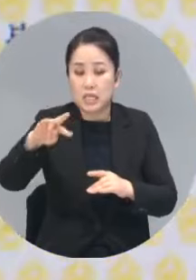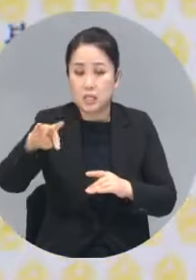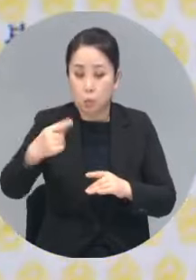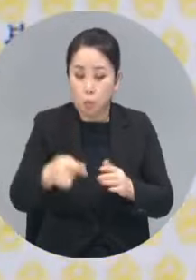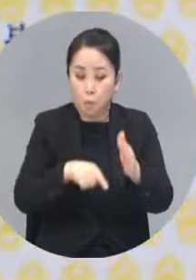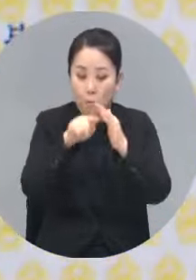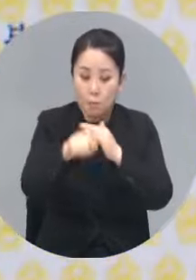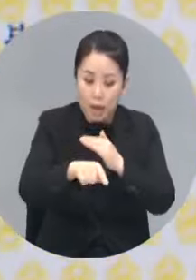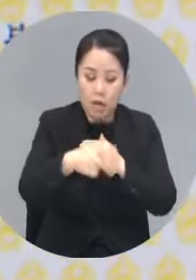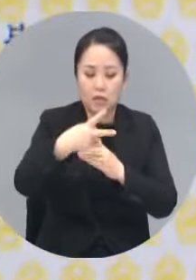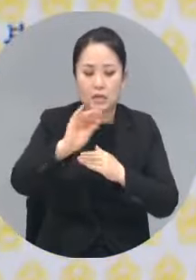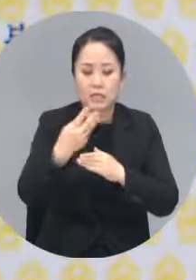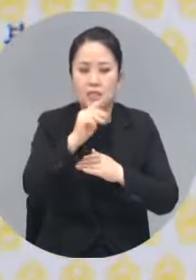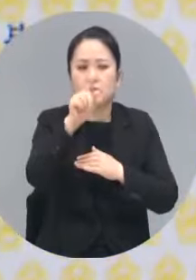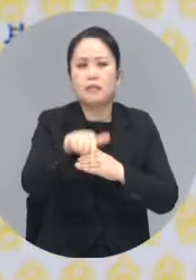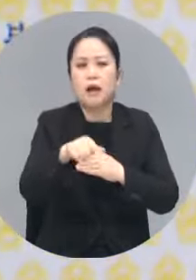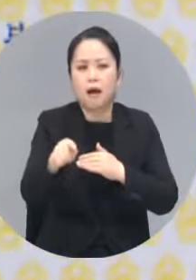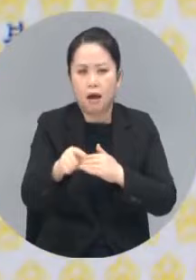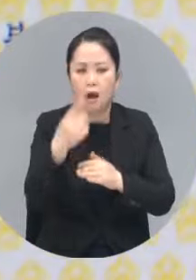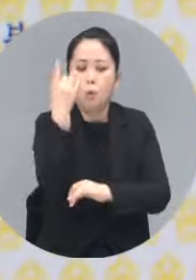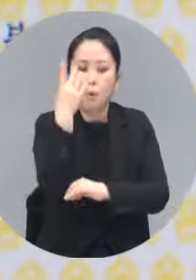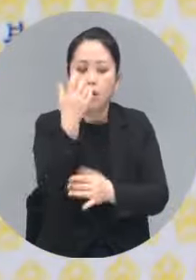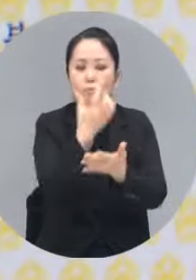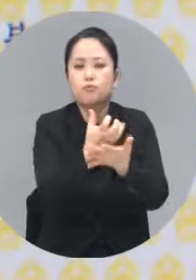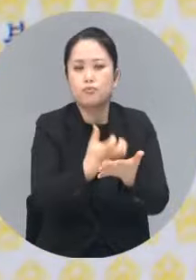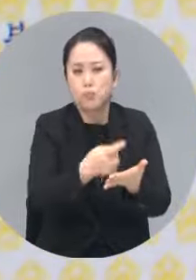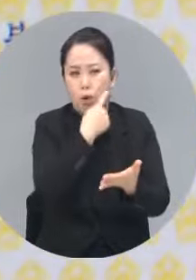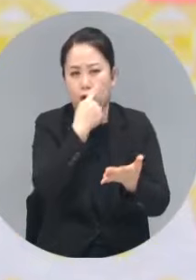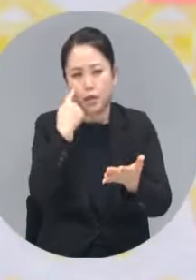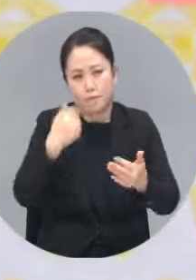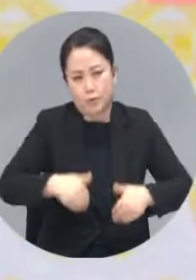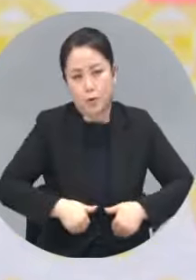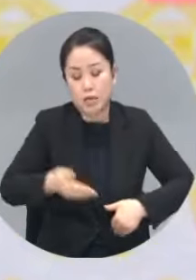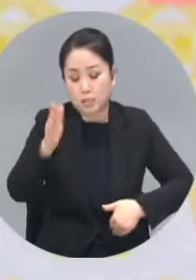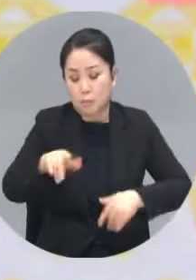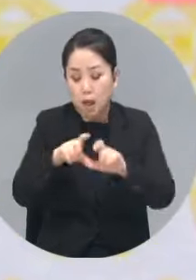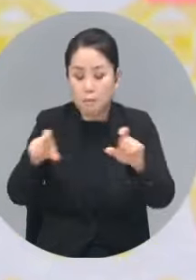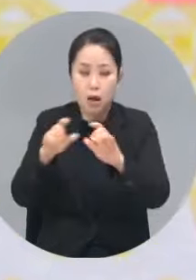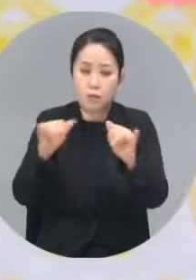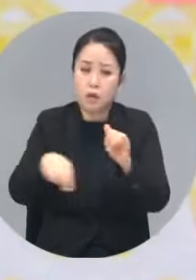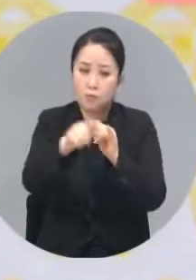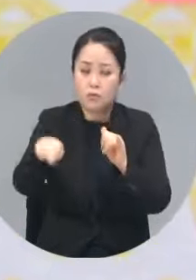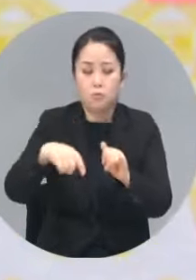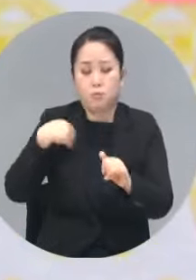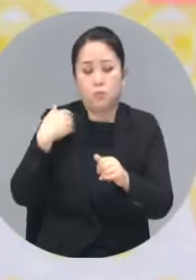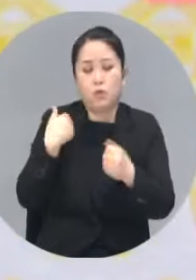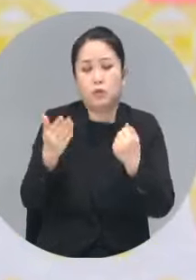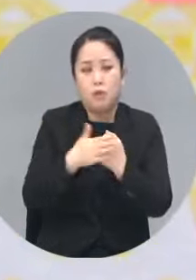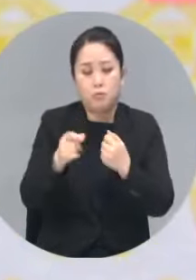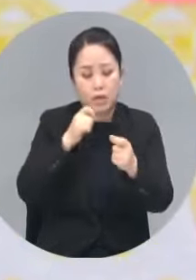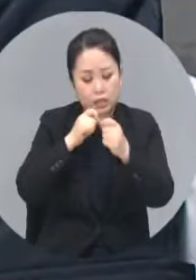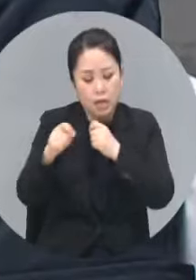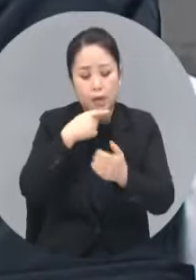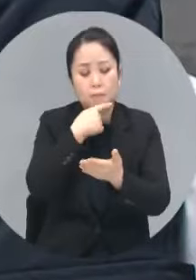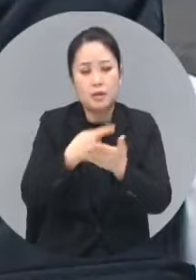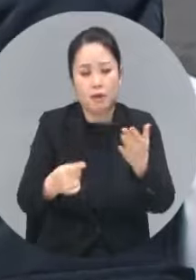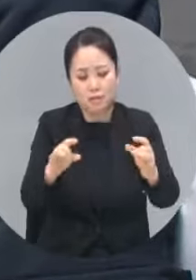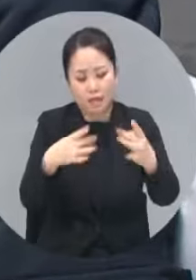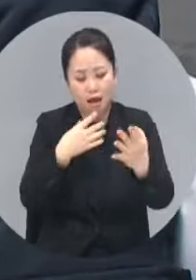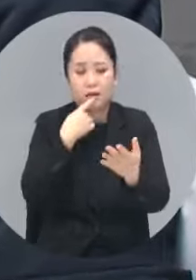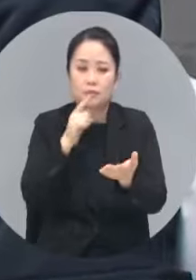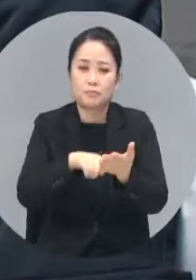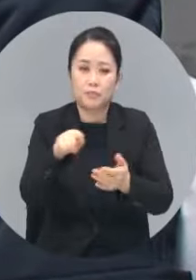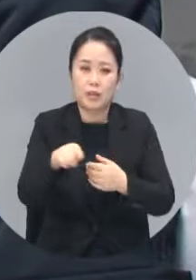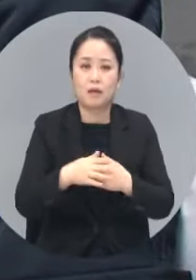절차를 잘 알지도 못할 뿐더러 용어도 생소해 사기 피해에 더 쉽게 노출될 수 있는 구조입니다에